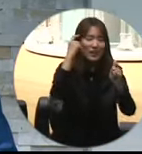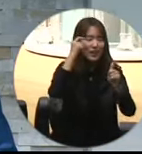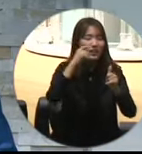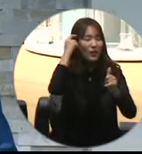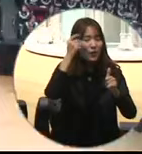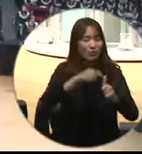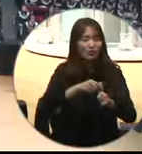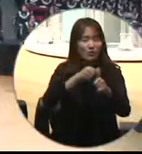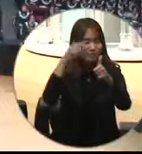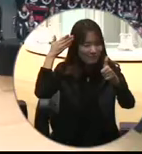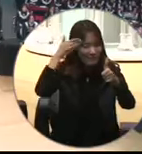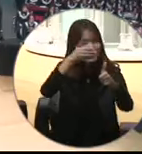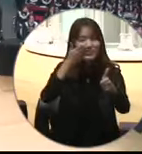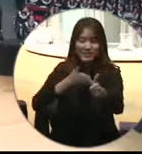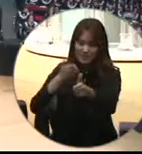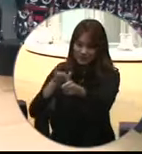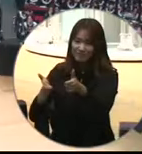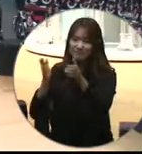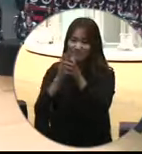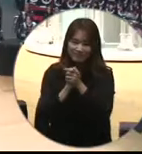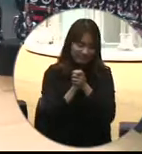맺읍시다.